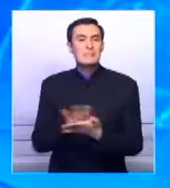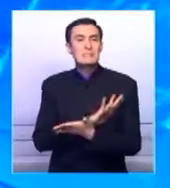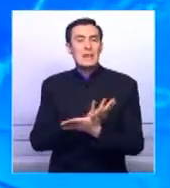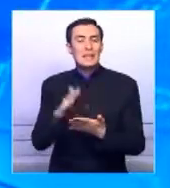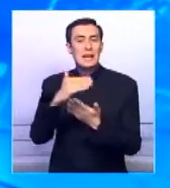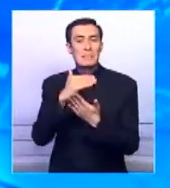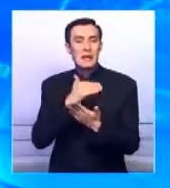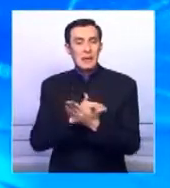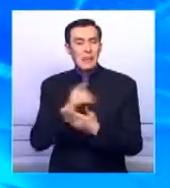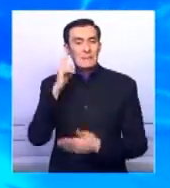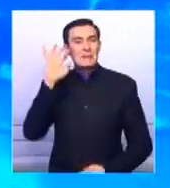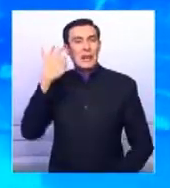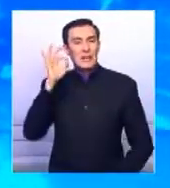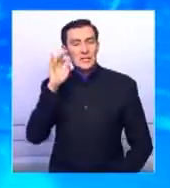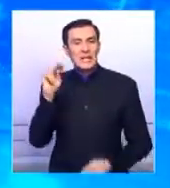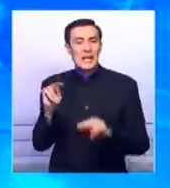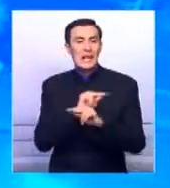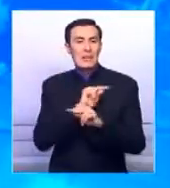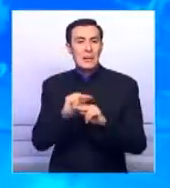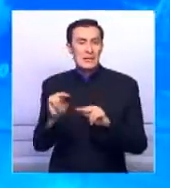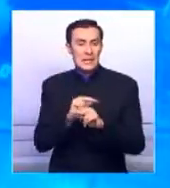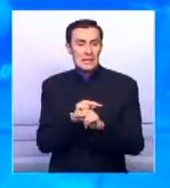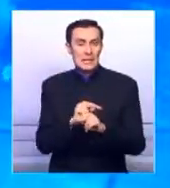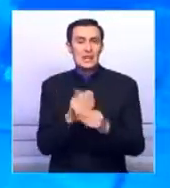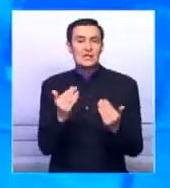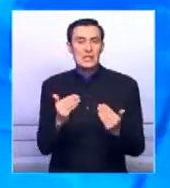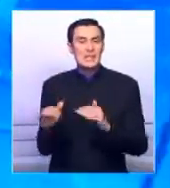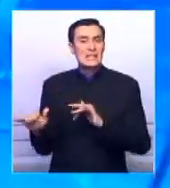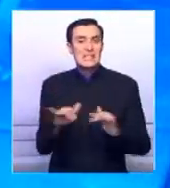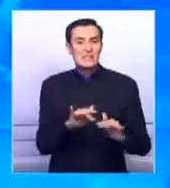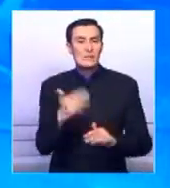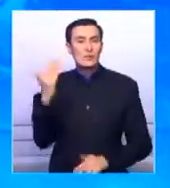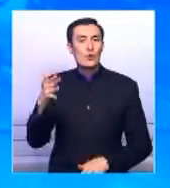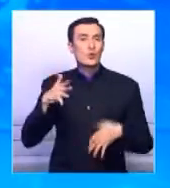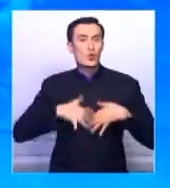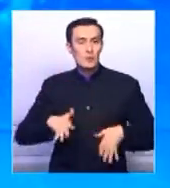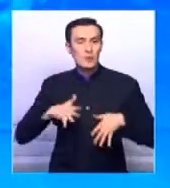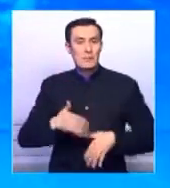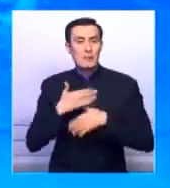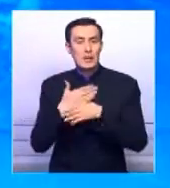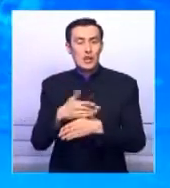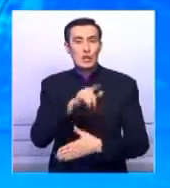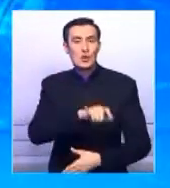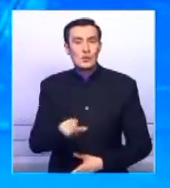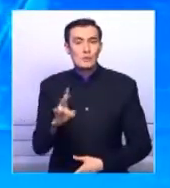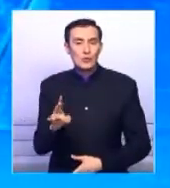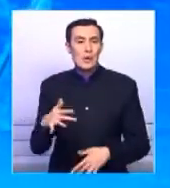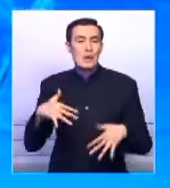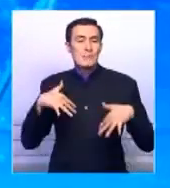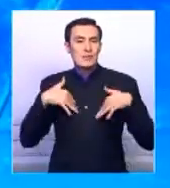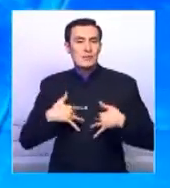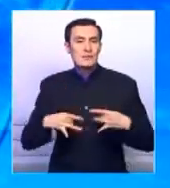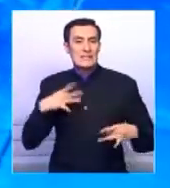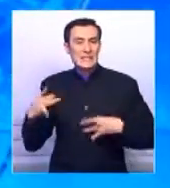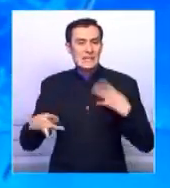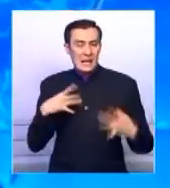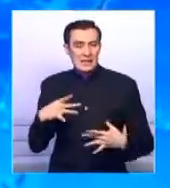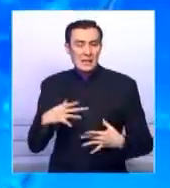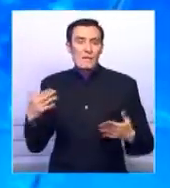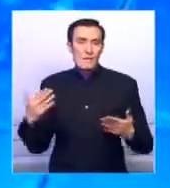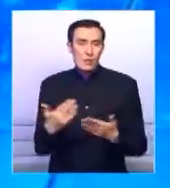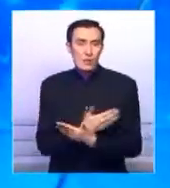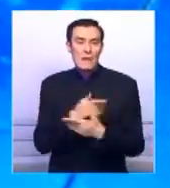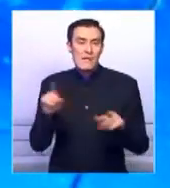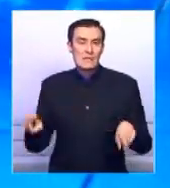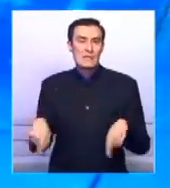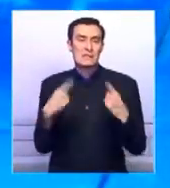Бесплатная программа психологической реабилитации действует в Грузии. Она помогает людям, пережившим серьезный стресс, вновь вернуться